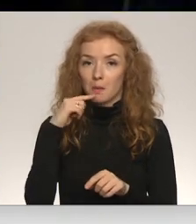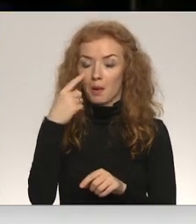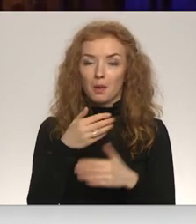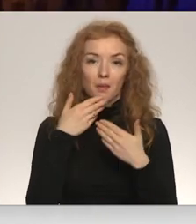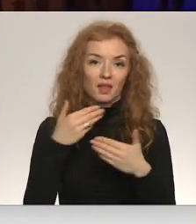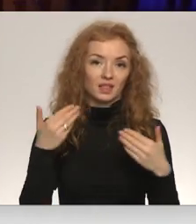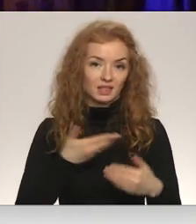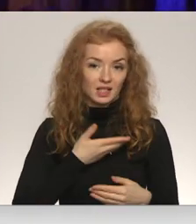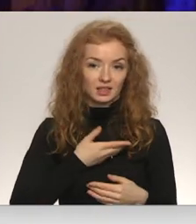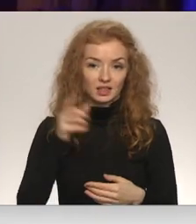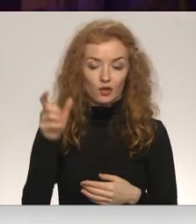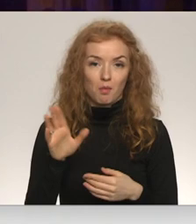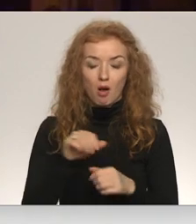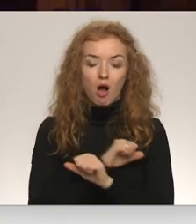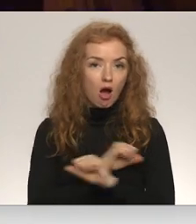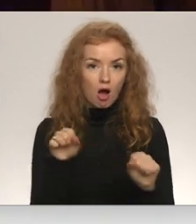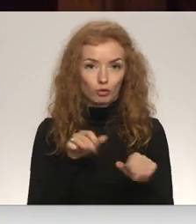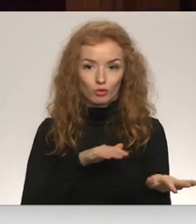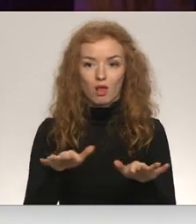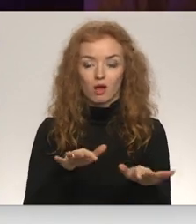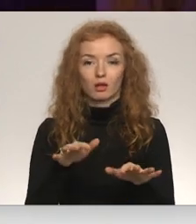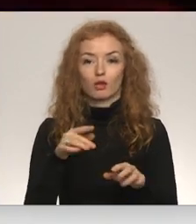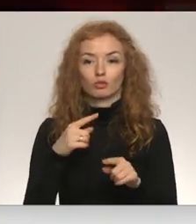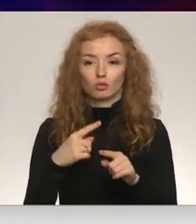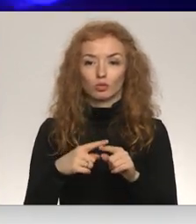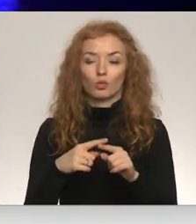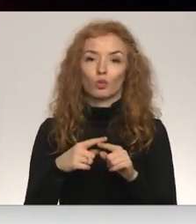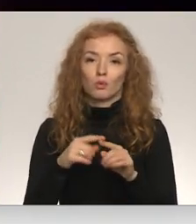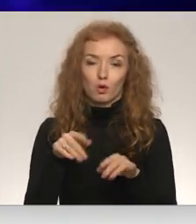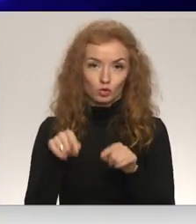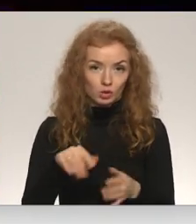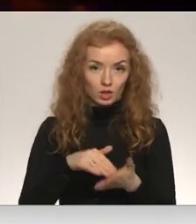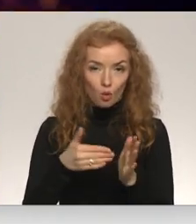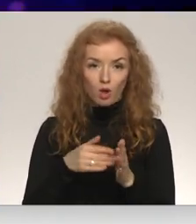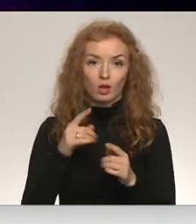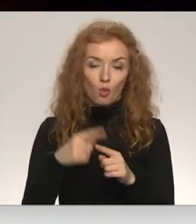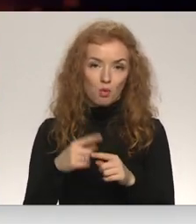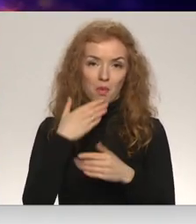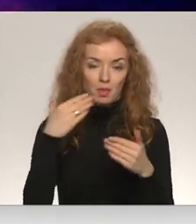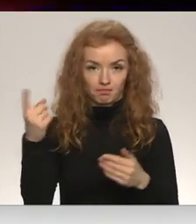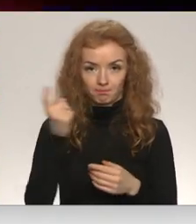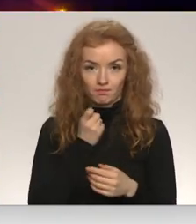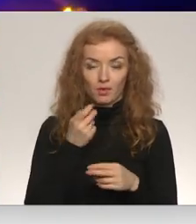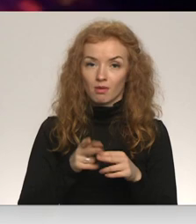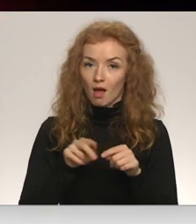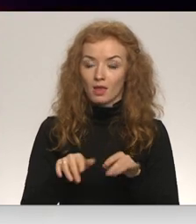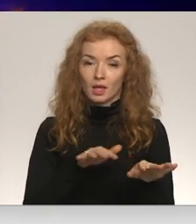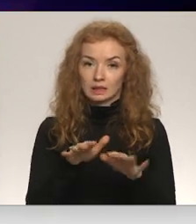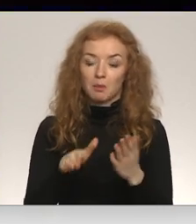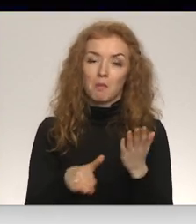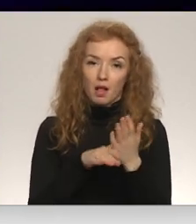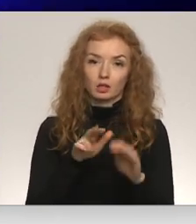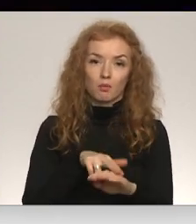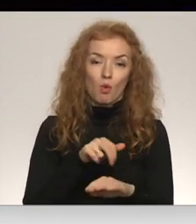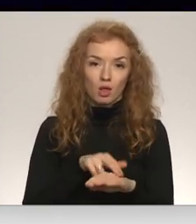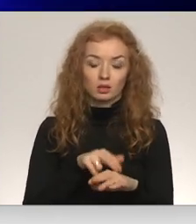pateicību iedzīvotājiem par operatīvu reaģēšanu un notiekušo situāciju un ziņošanu. Šāda rīcība palīdz policijai gādāt